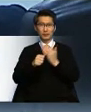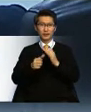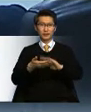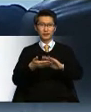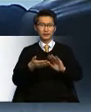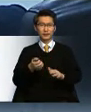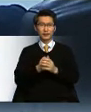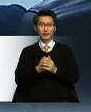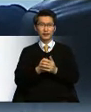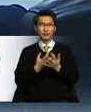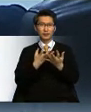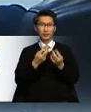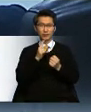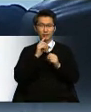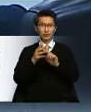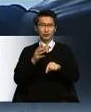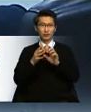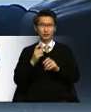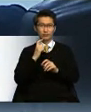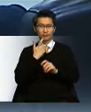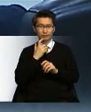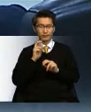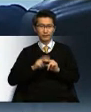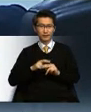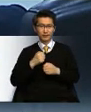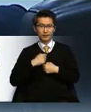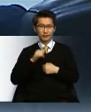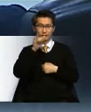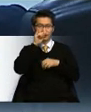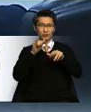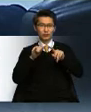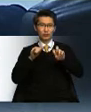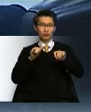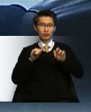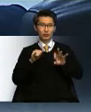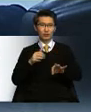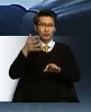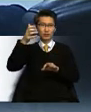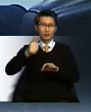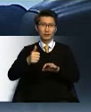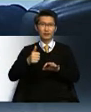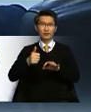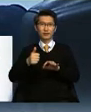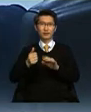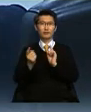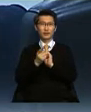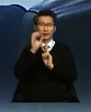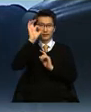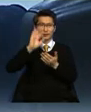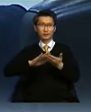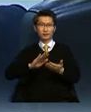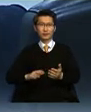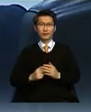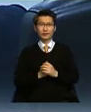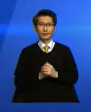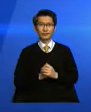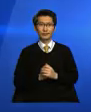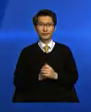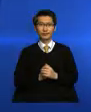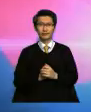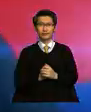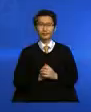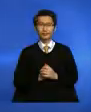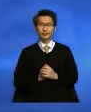조치됐습니다. 많은 논란 속에서도 꿋꿋하게 자리를 지키고 있는 정문영 신임 의장을 박미현 기자가 만나봤습니다.